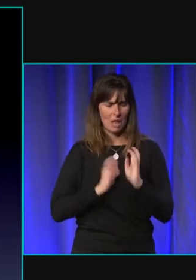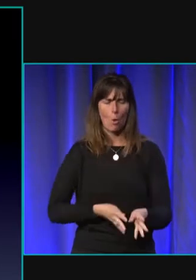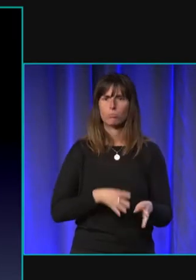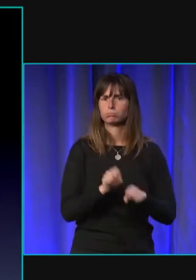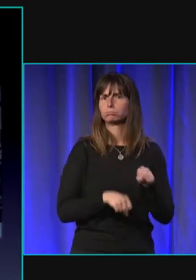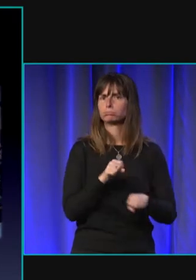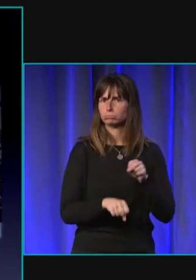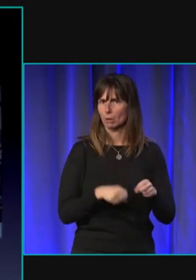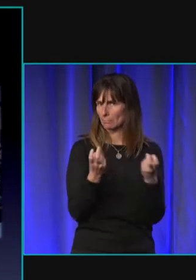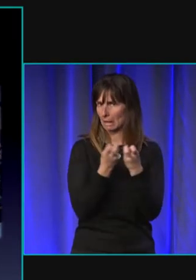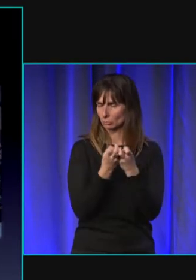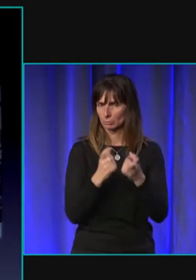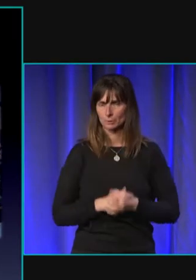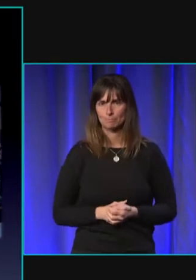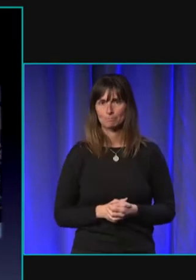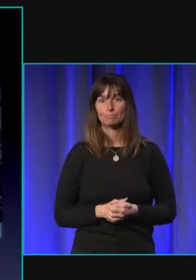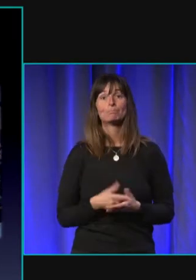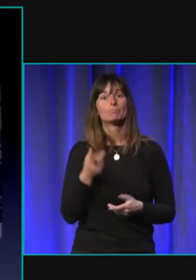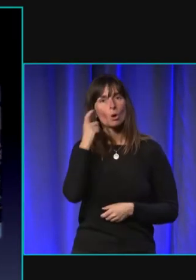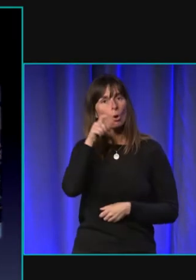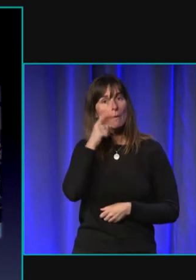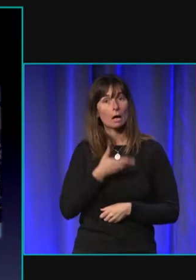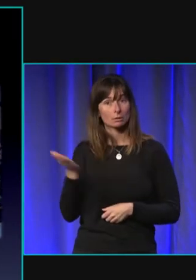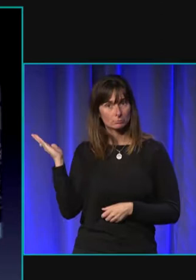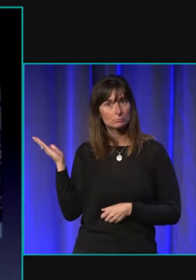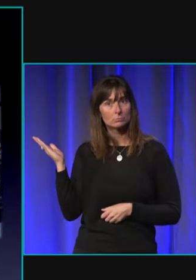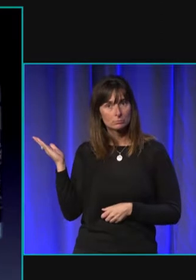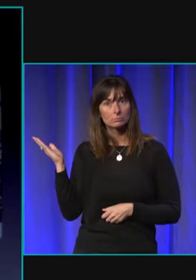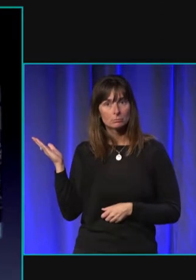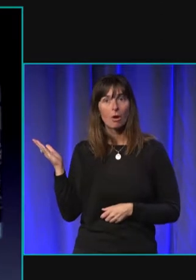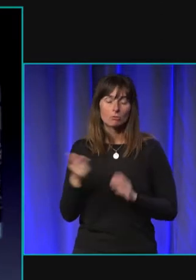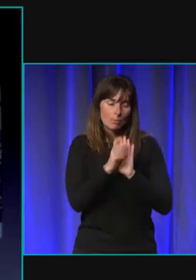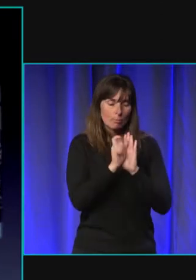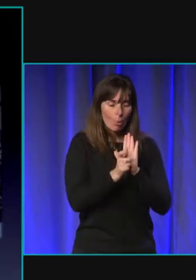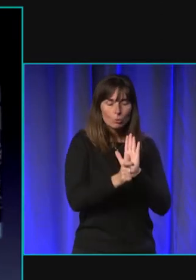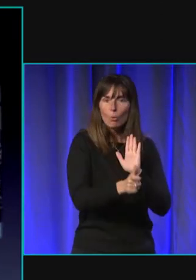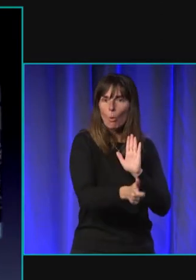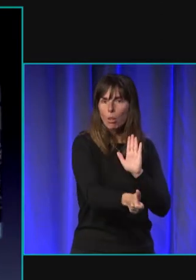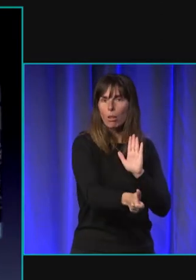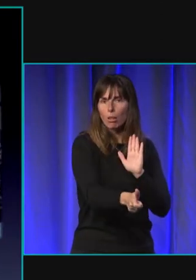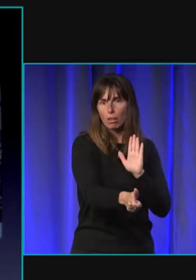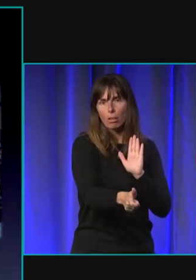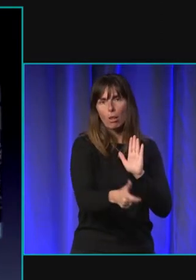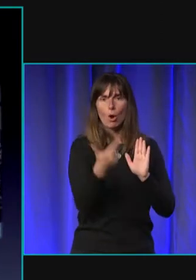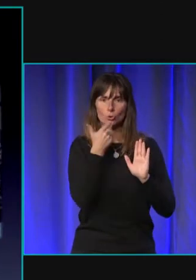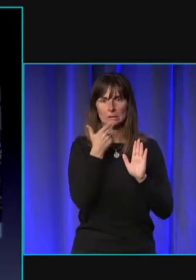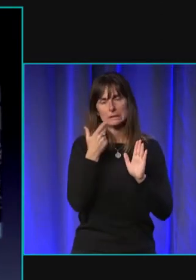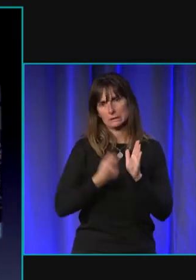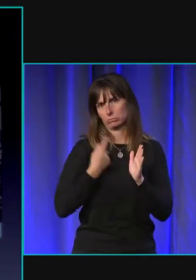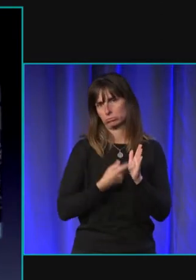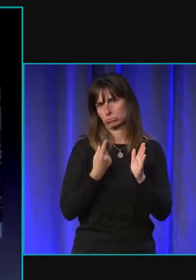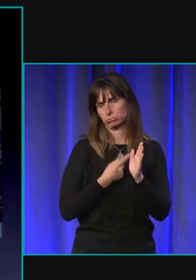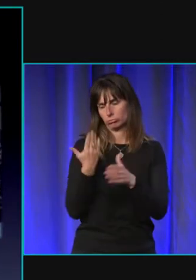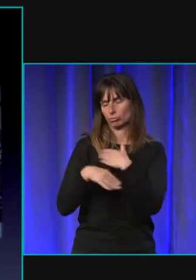exemple, où là vous avez l'exemple d'un protocole qu'on a pas mal utilisé au sein de